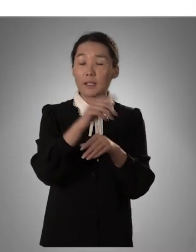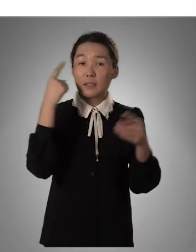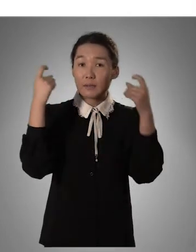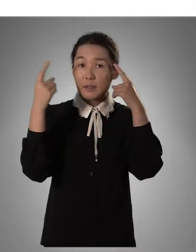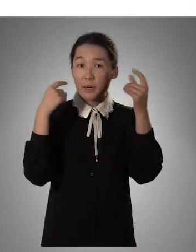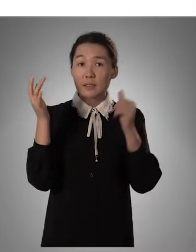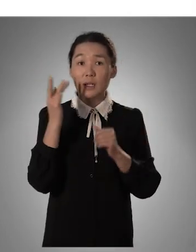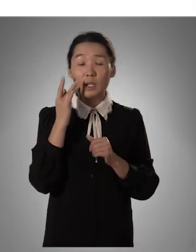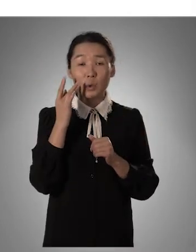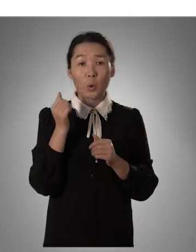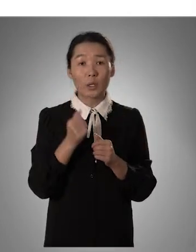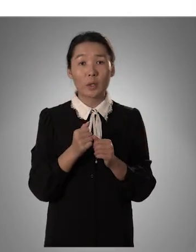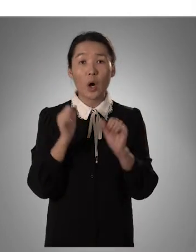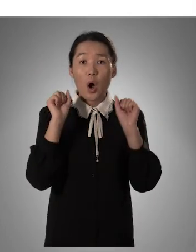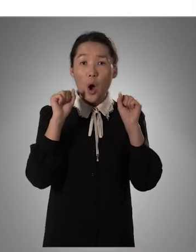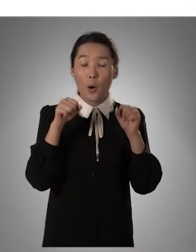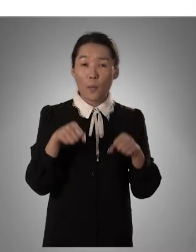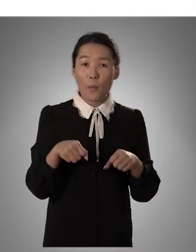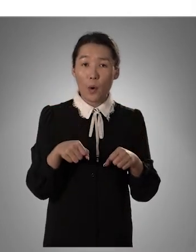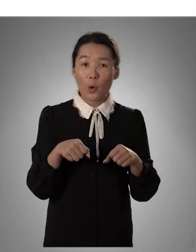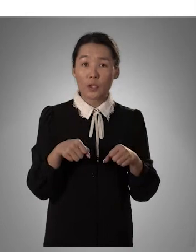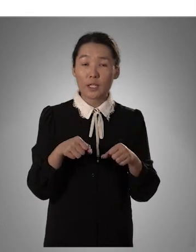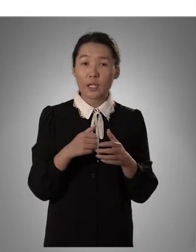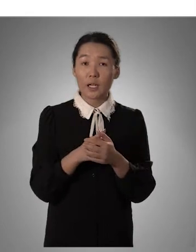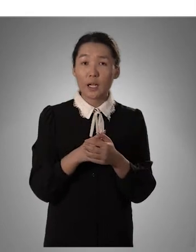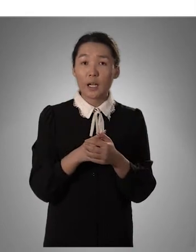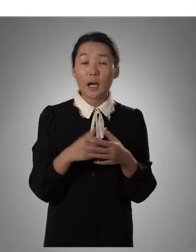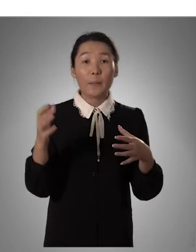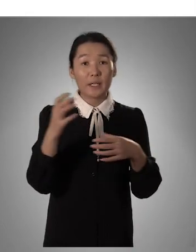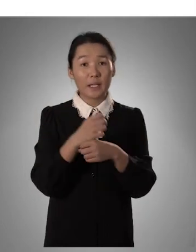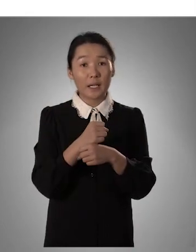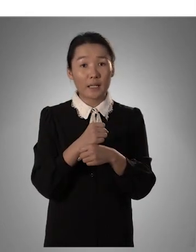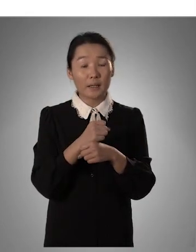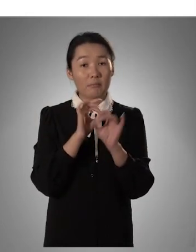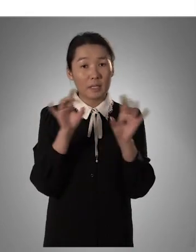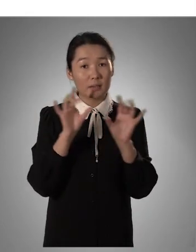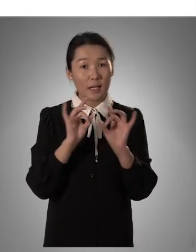даже можно опустить при кратком пересказе